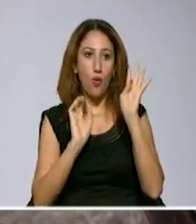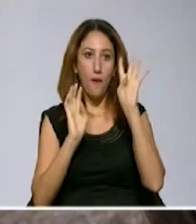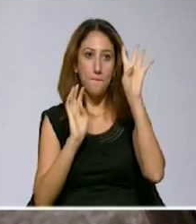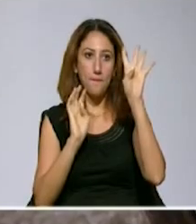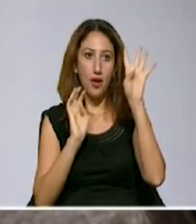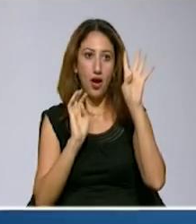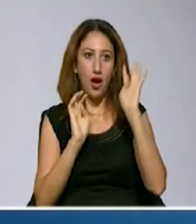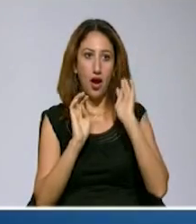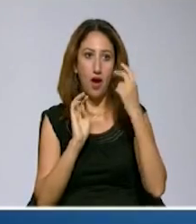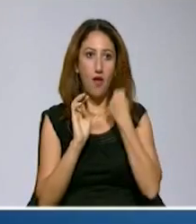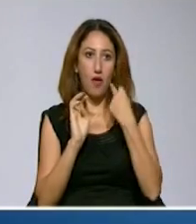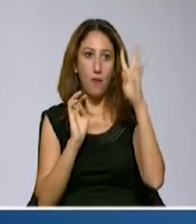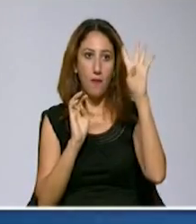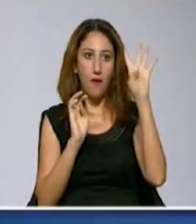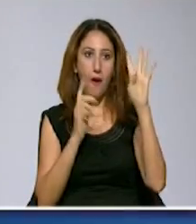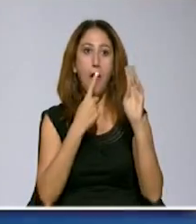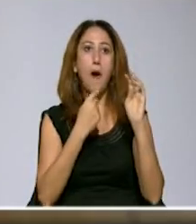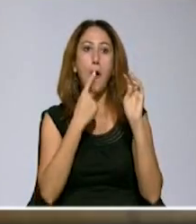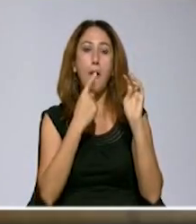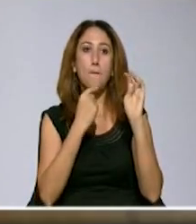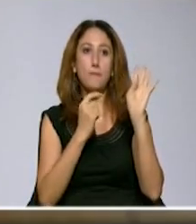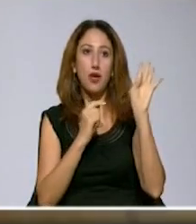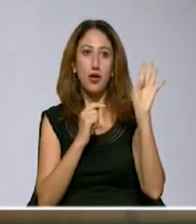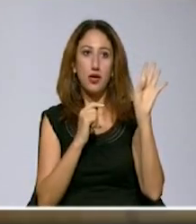اخترت ايه؟ 4 كارو احمر.